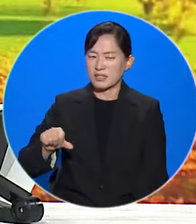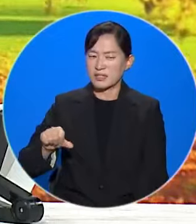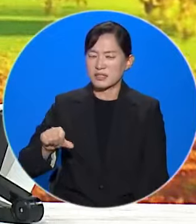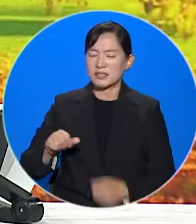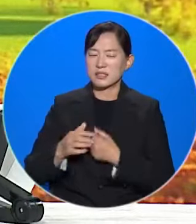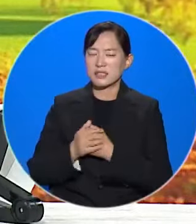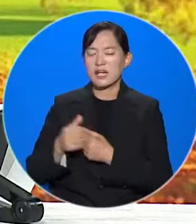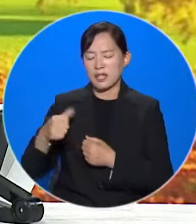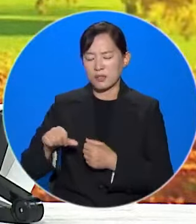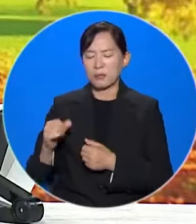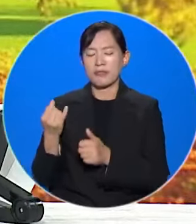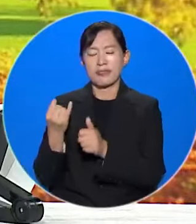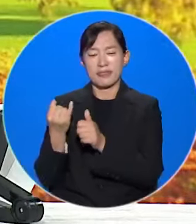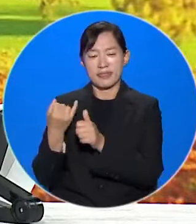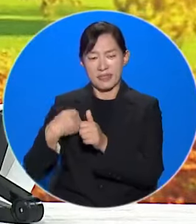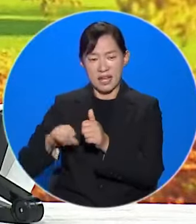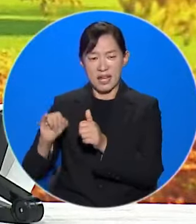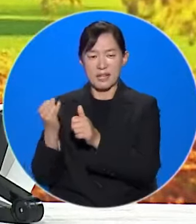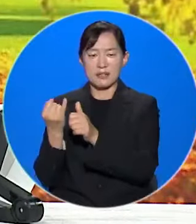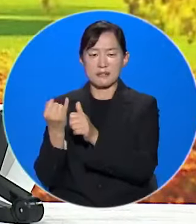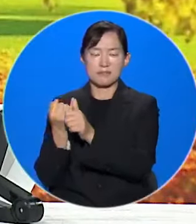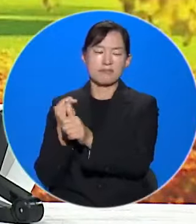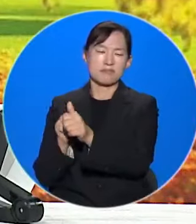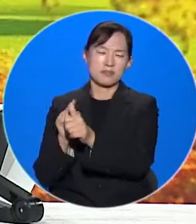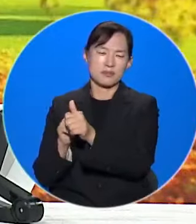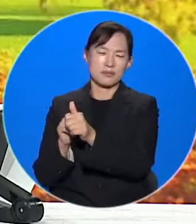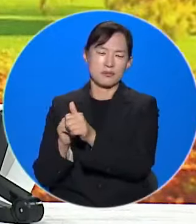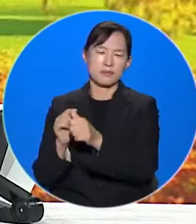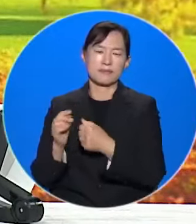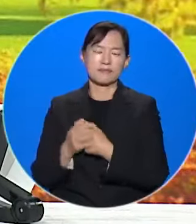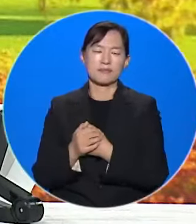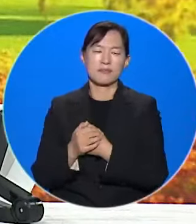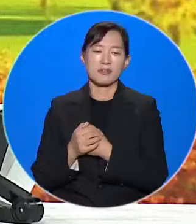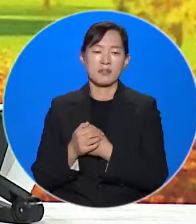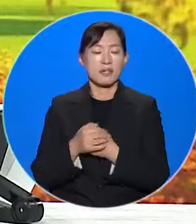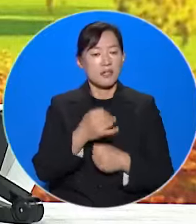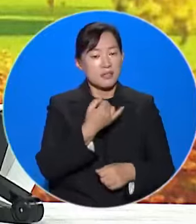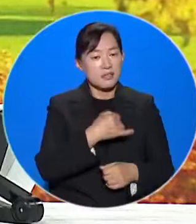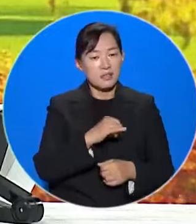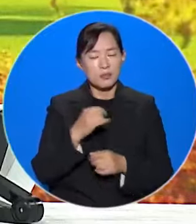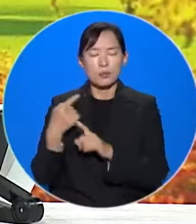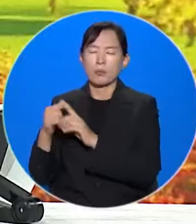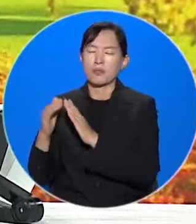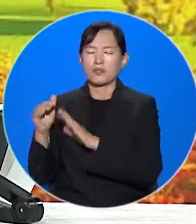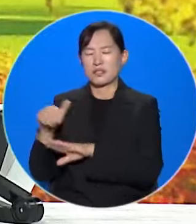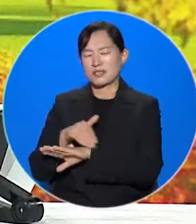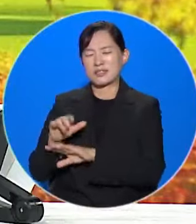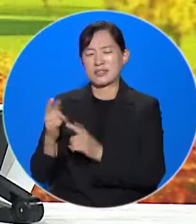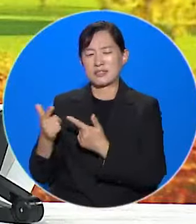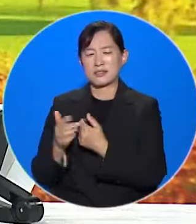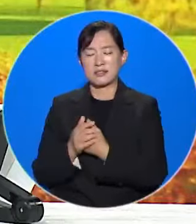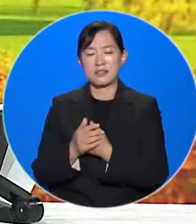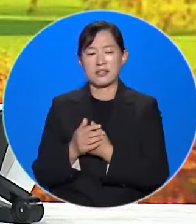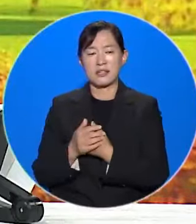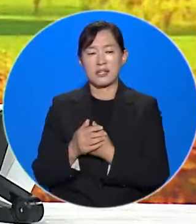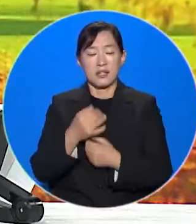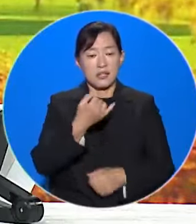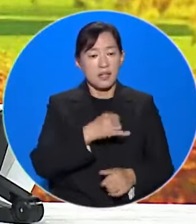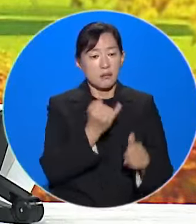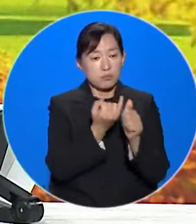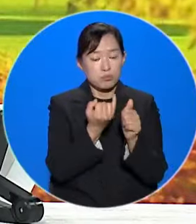안 나가거든요. 딸 사위가? 네네. 딸하고 사위 둘 다 지금 교회를 안 나가세요? 네네. 아,